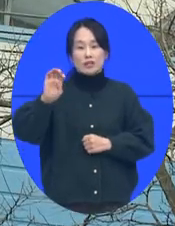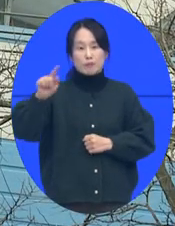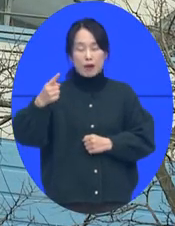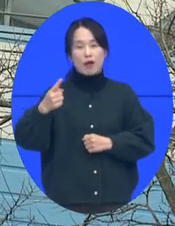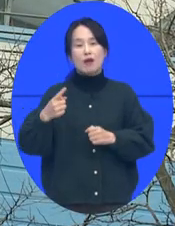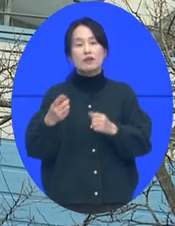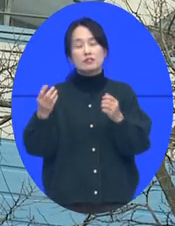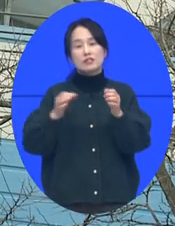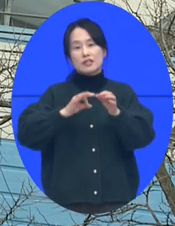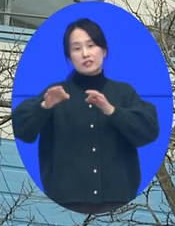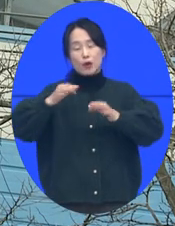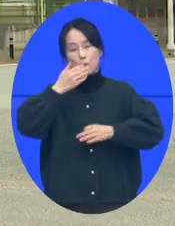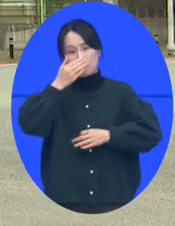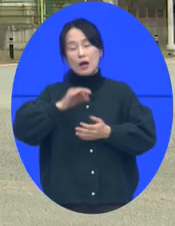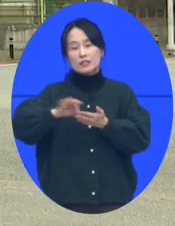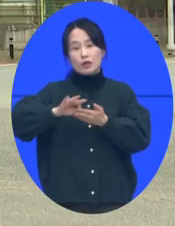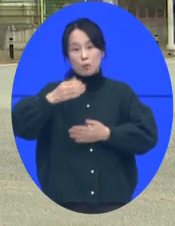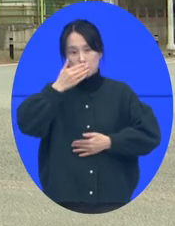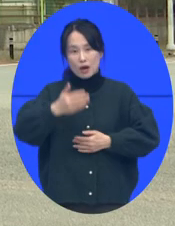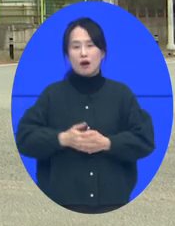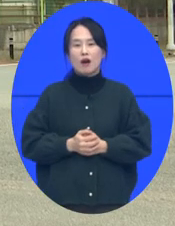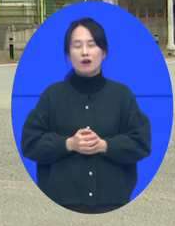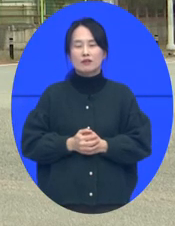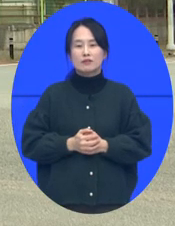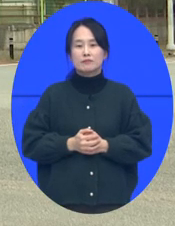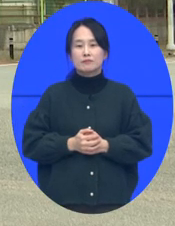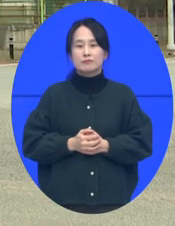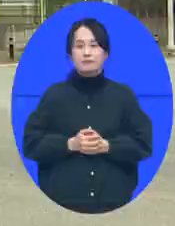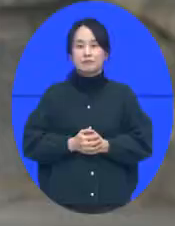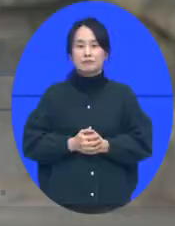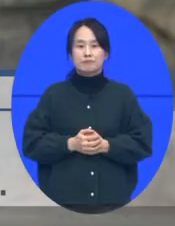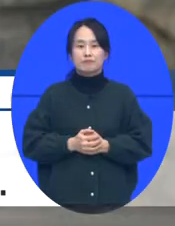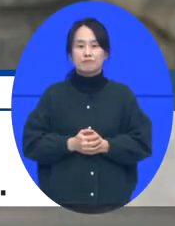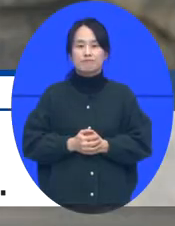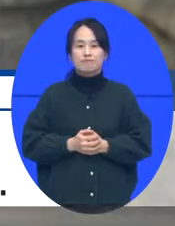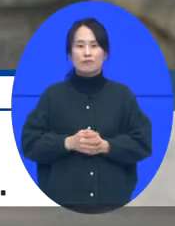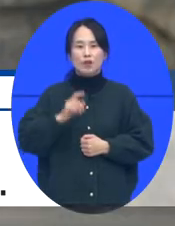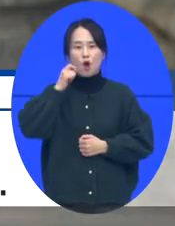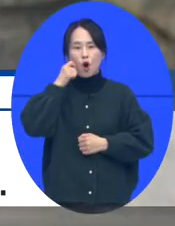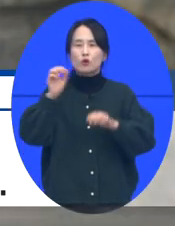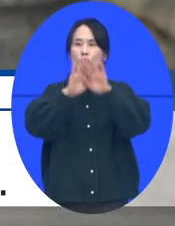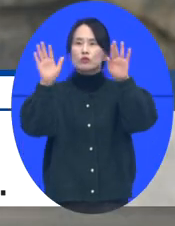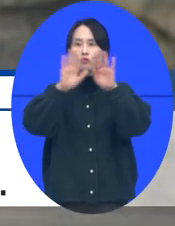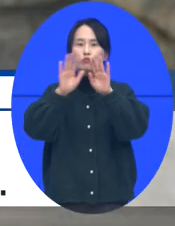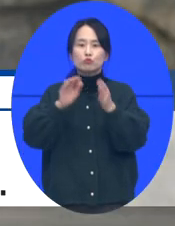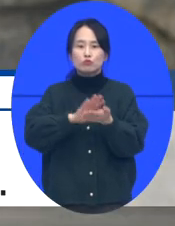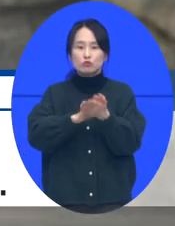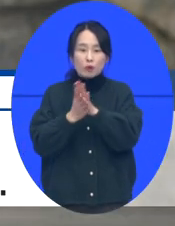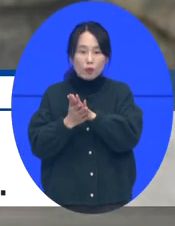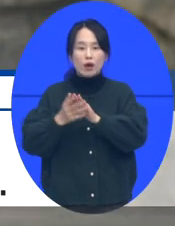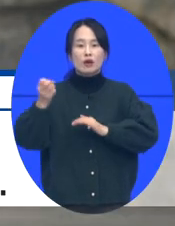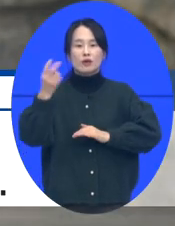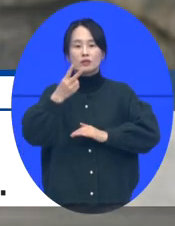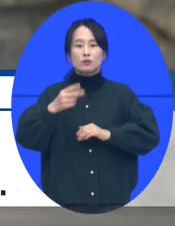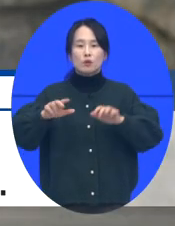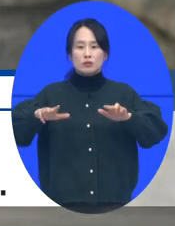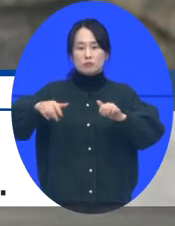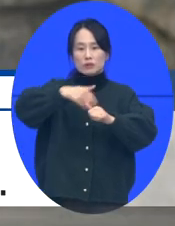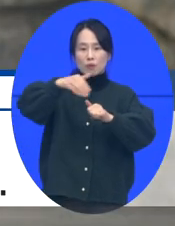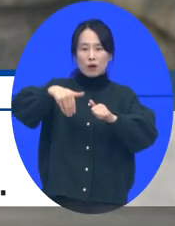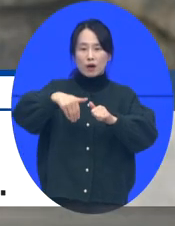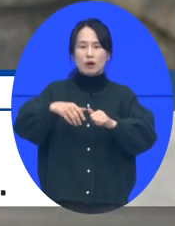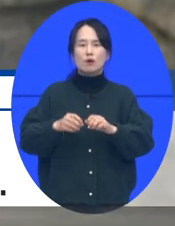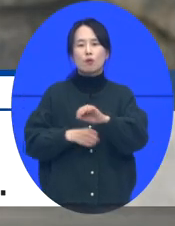도는 온실가스를 줄이면서 도내 기업들을 도울 수 있게 되는 겁니다. 어려운 기후 변화 또이